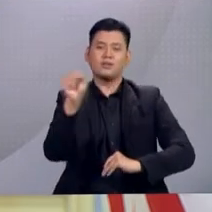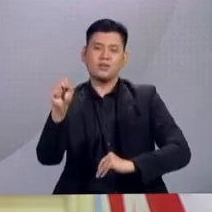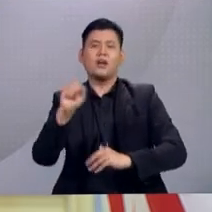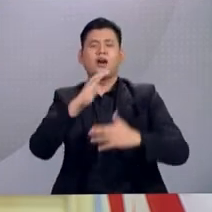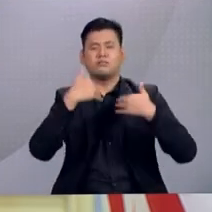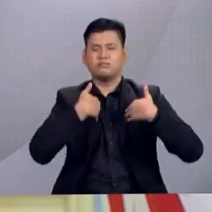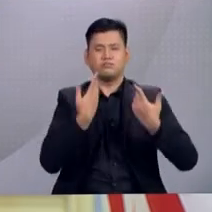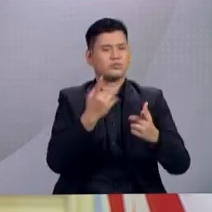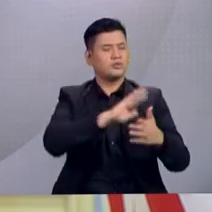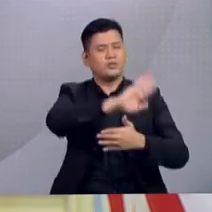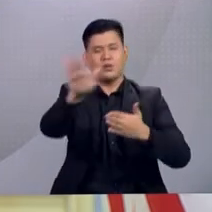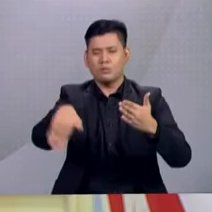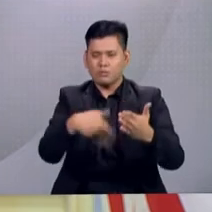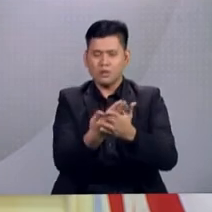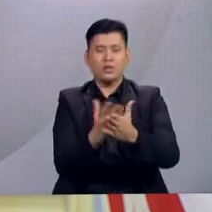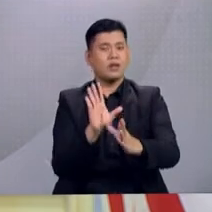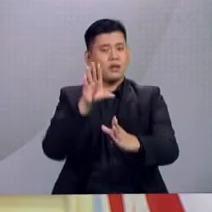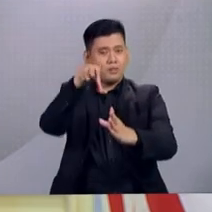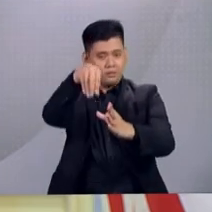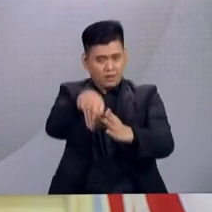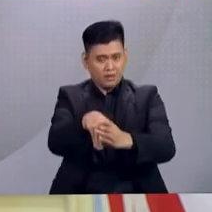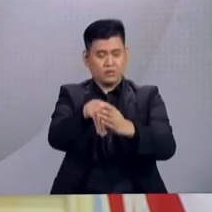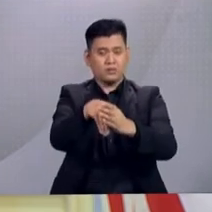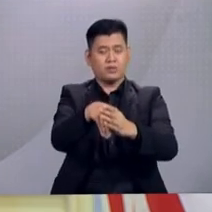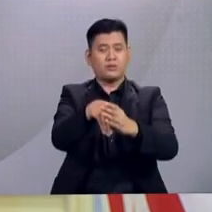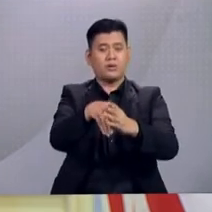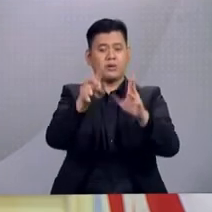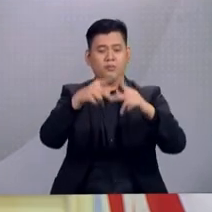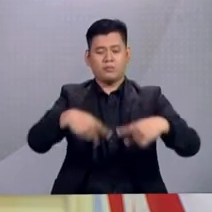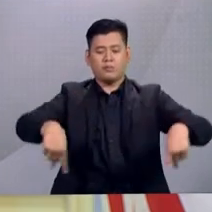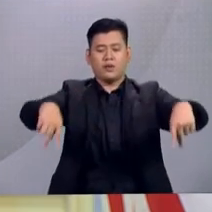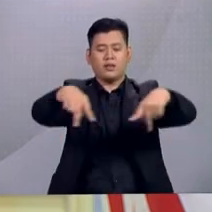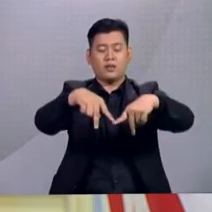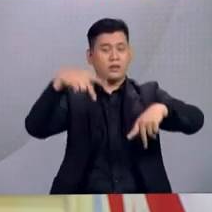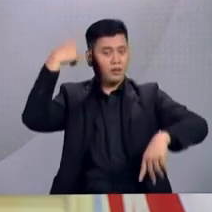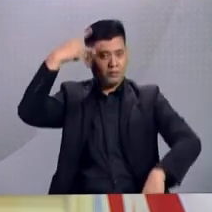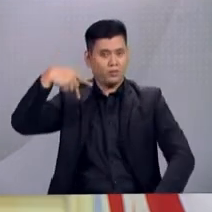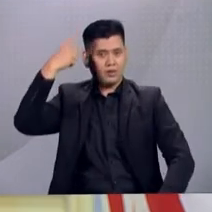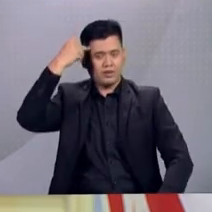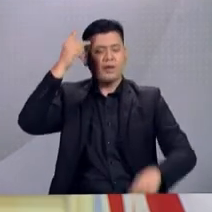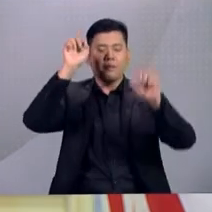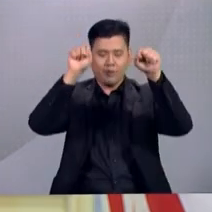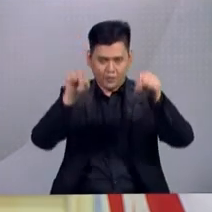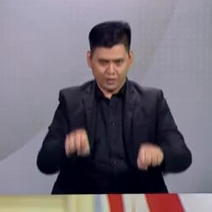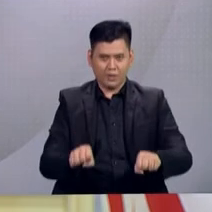termasuk parti-parti politik. Parti-parti politik boleh memulakan mesyuarat agung